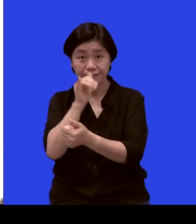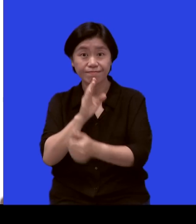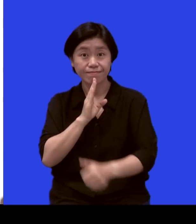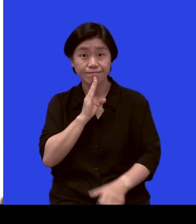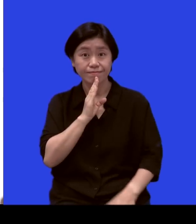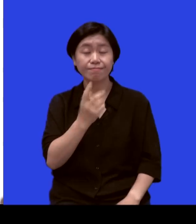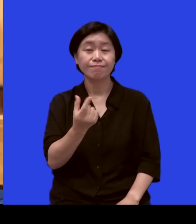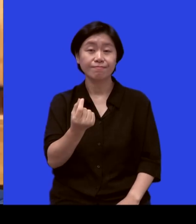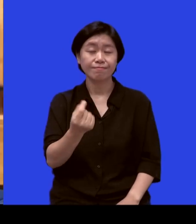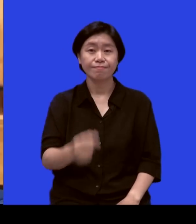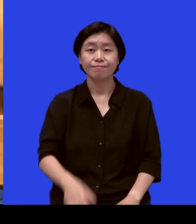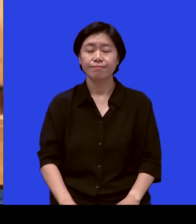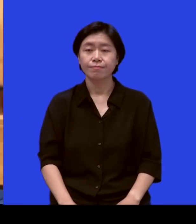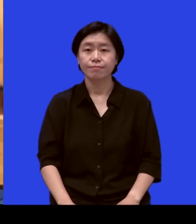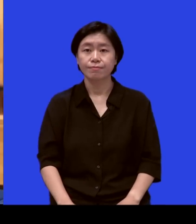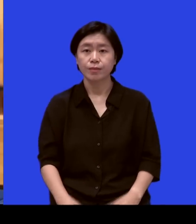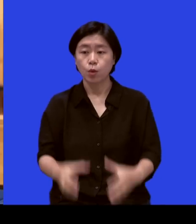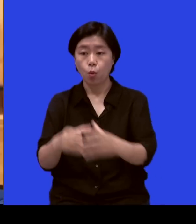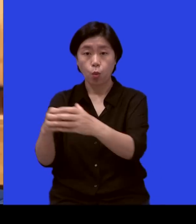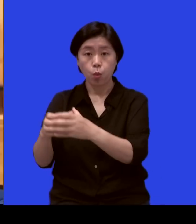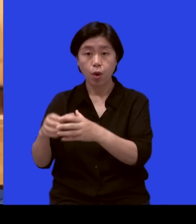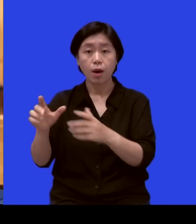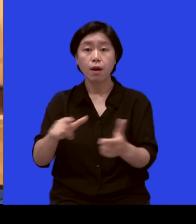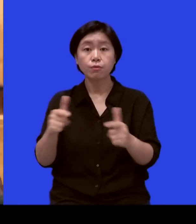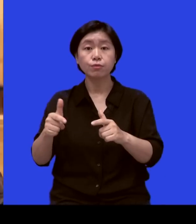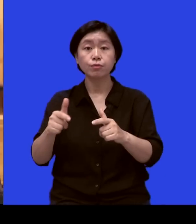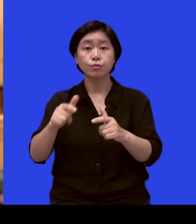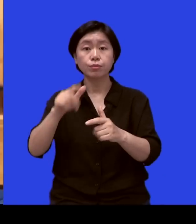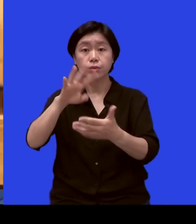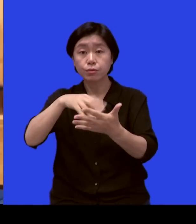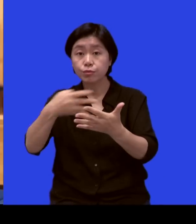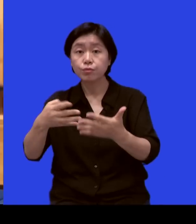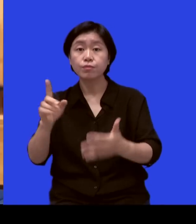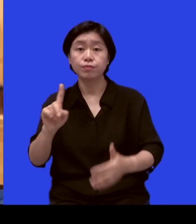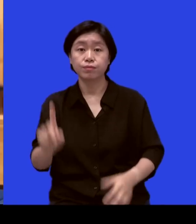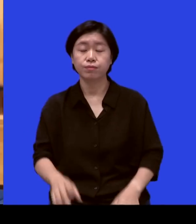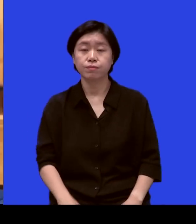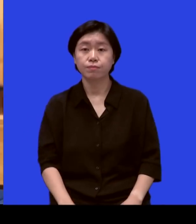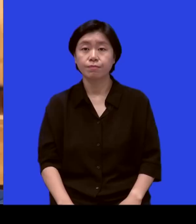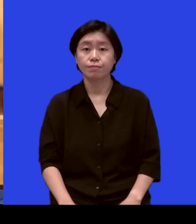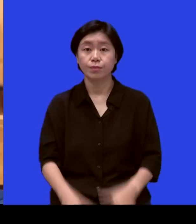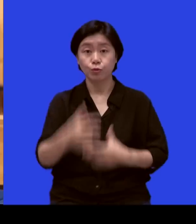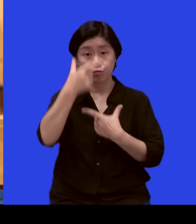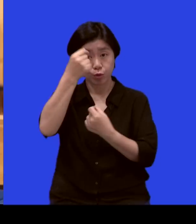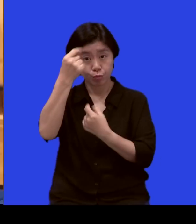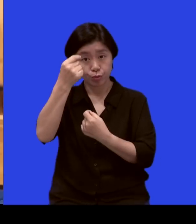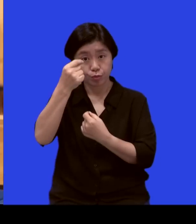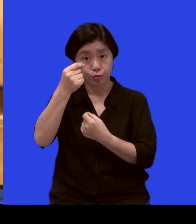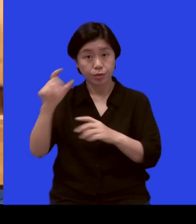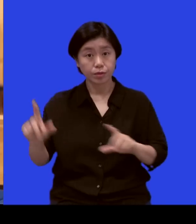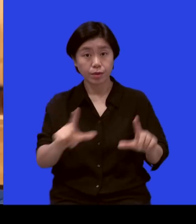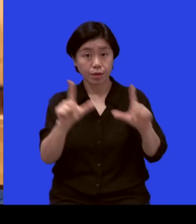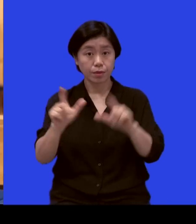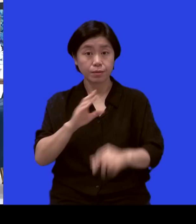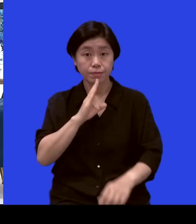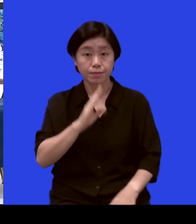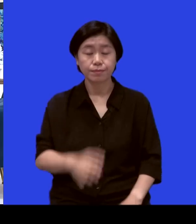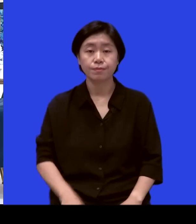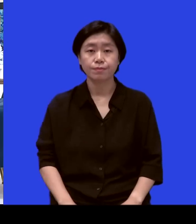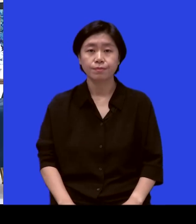예. 그래도 공동체니까 하루 일과가 좀 어떻게 다 규칙적으로 생활하나요? 그러니까